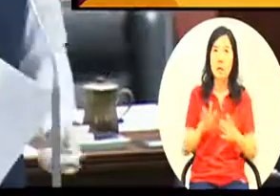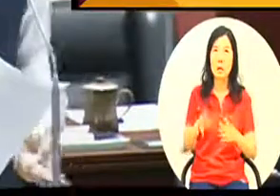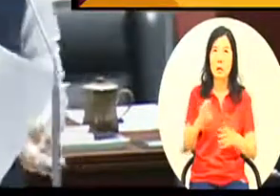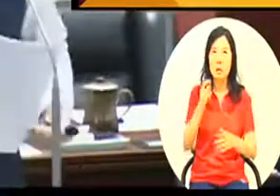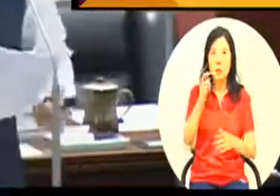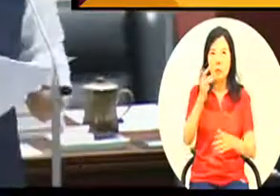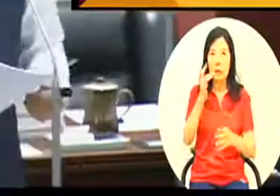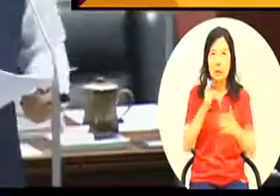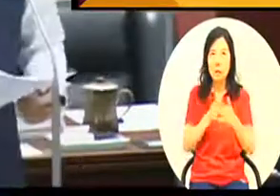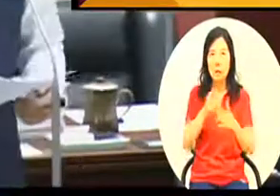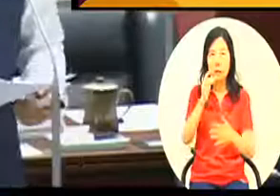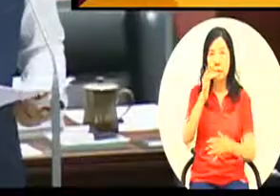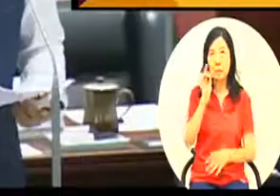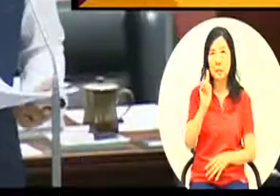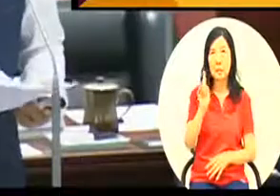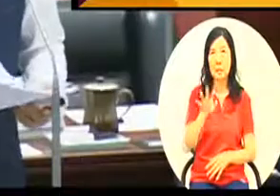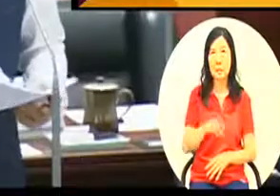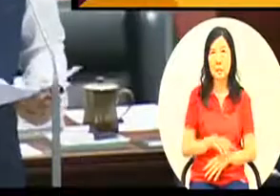境是，